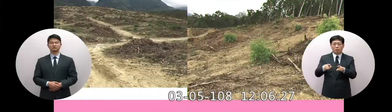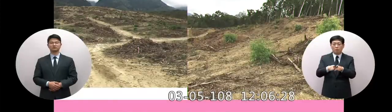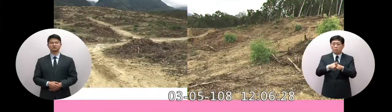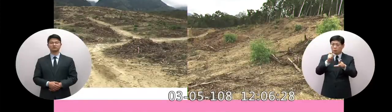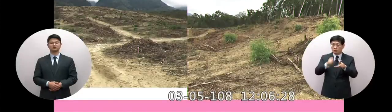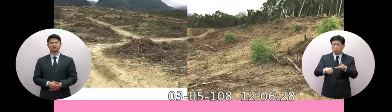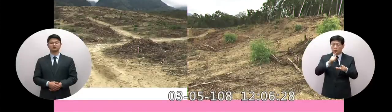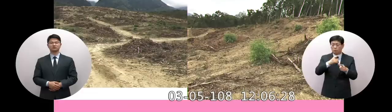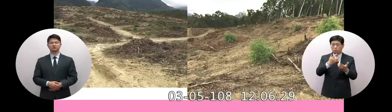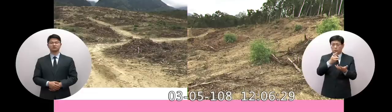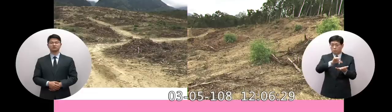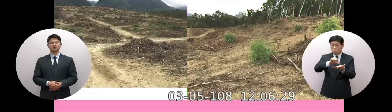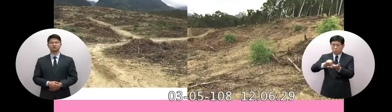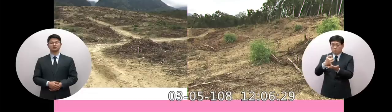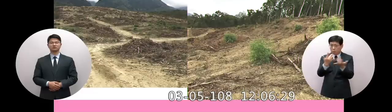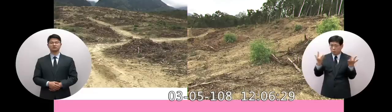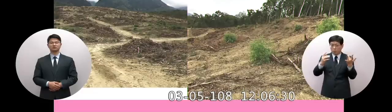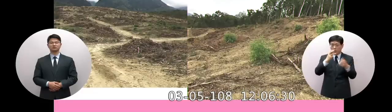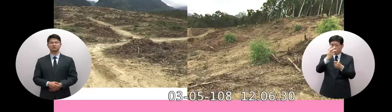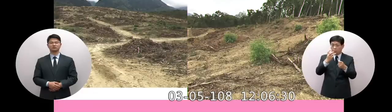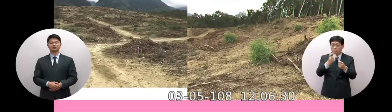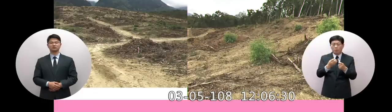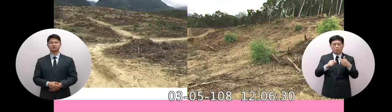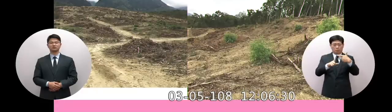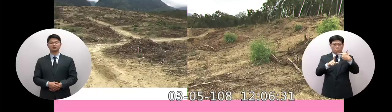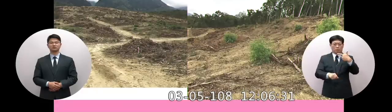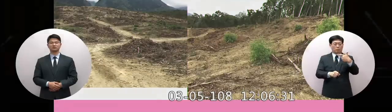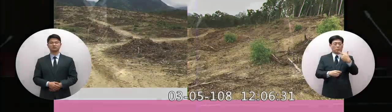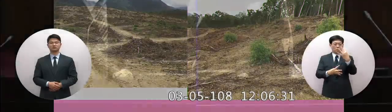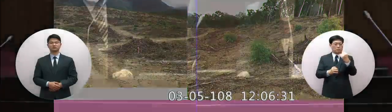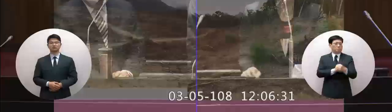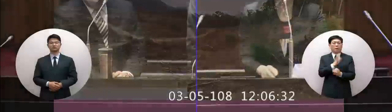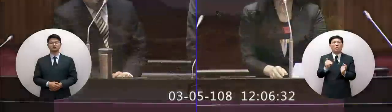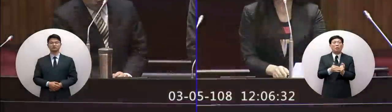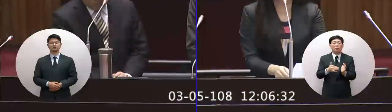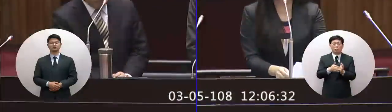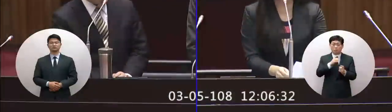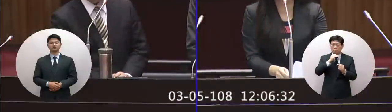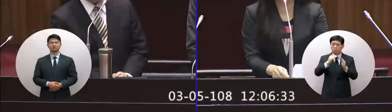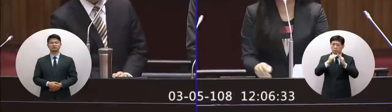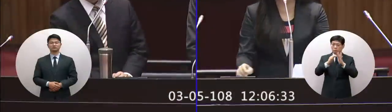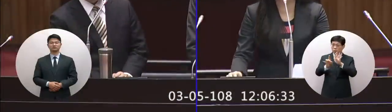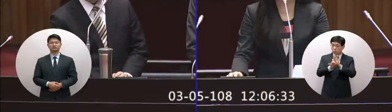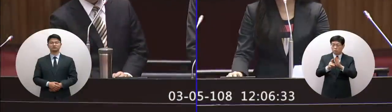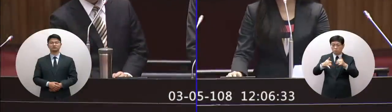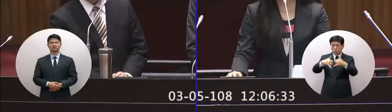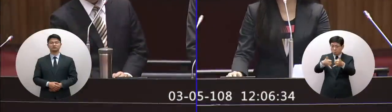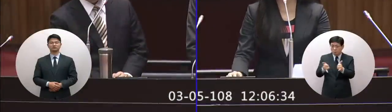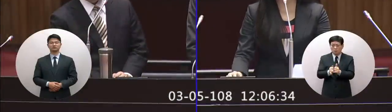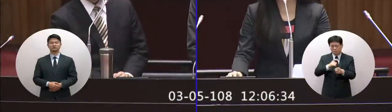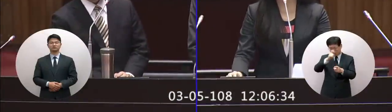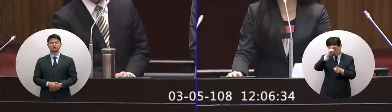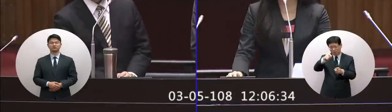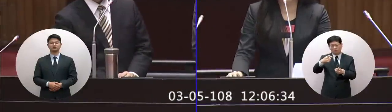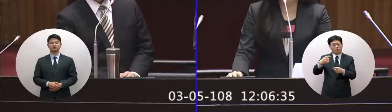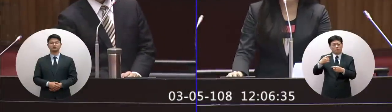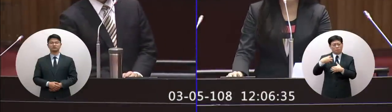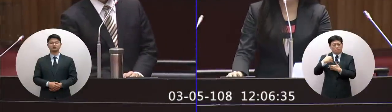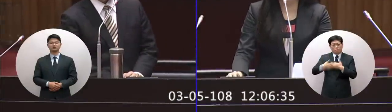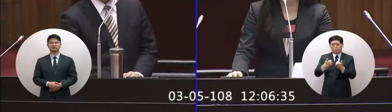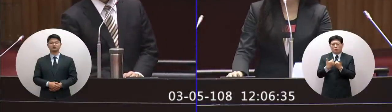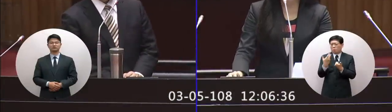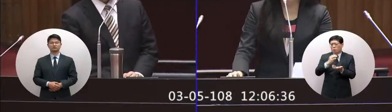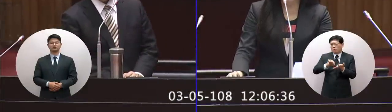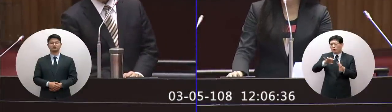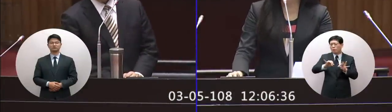林30年哦。那合约在这个6月到期哦。那都兰部落一直非常希望说，既然退辅会已经不再使用这块